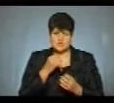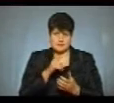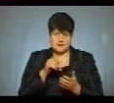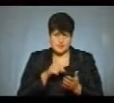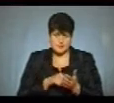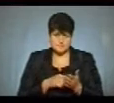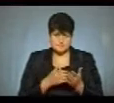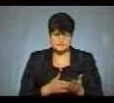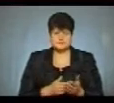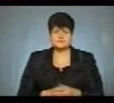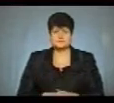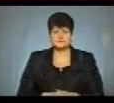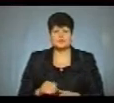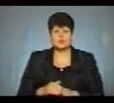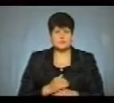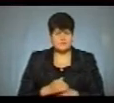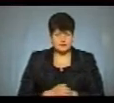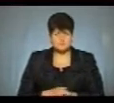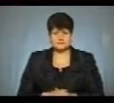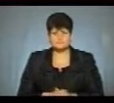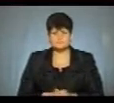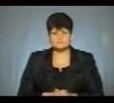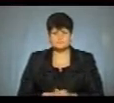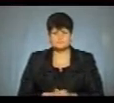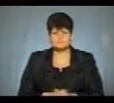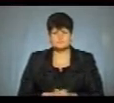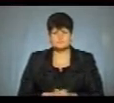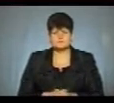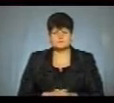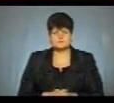ще одне запитання телеглядача. Доброго вечора.